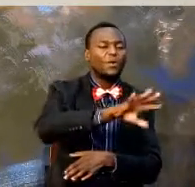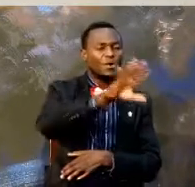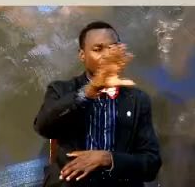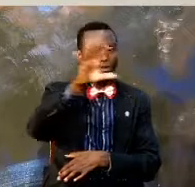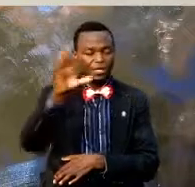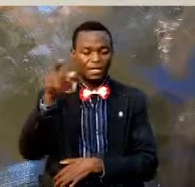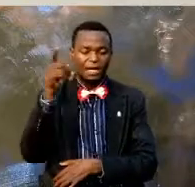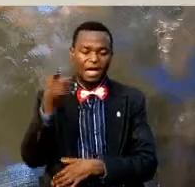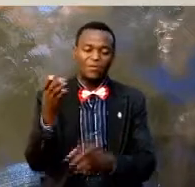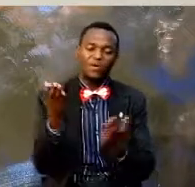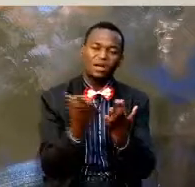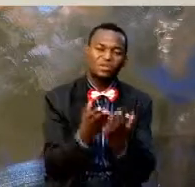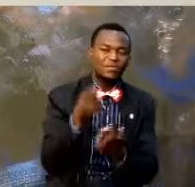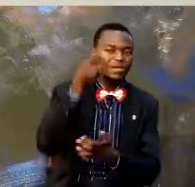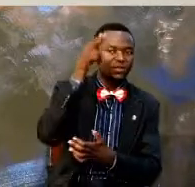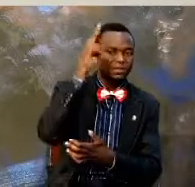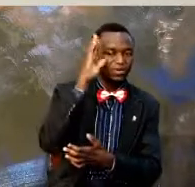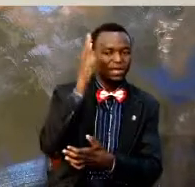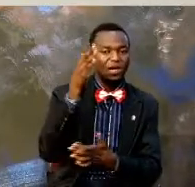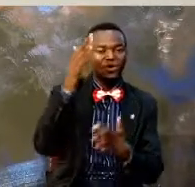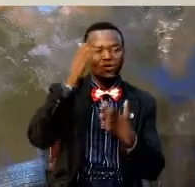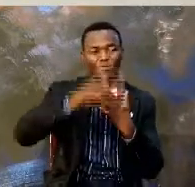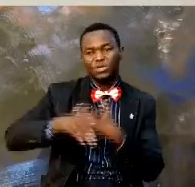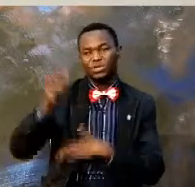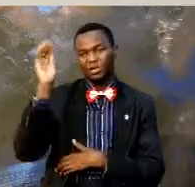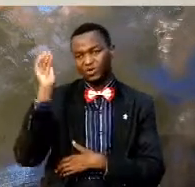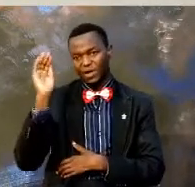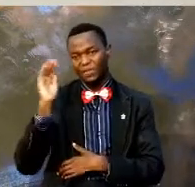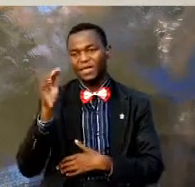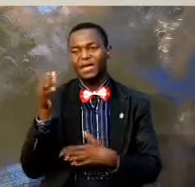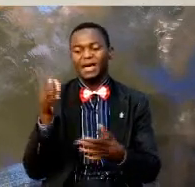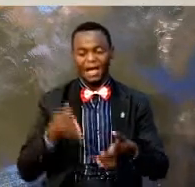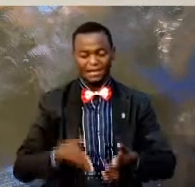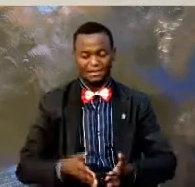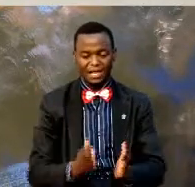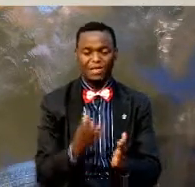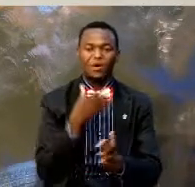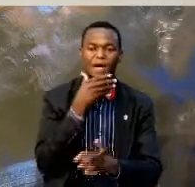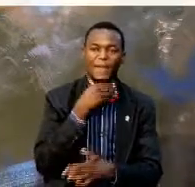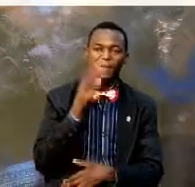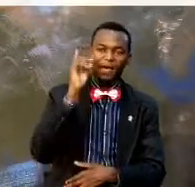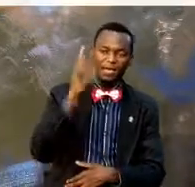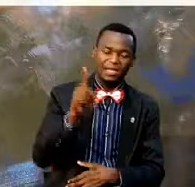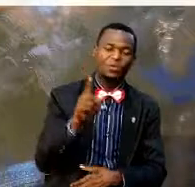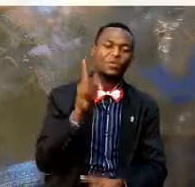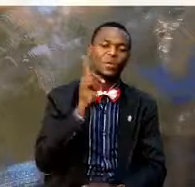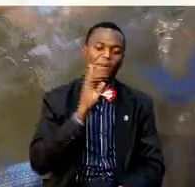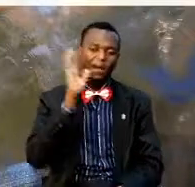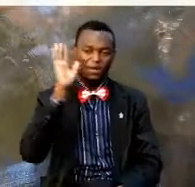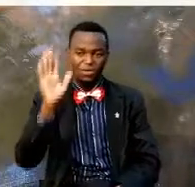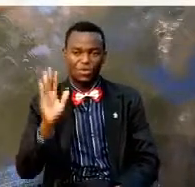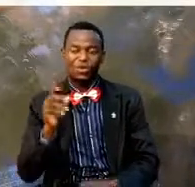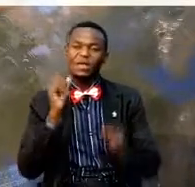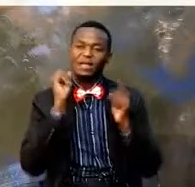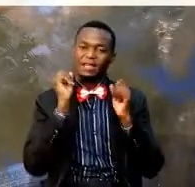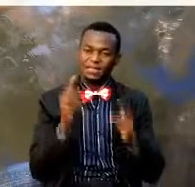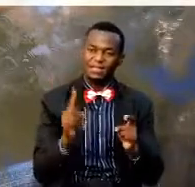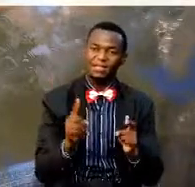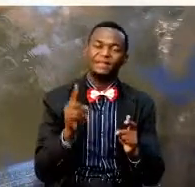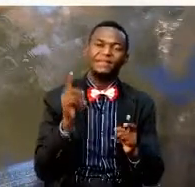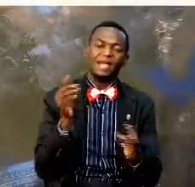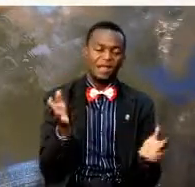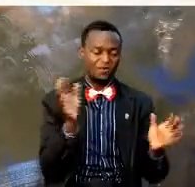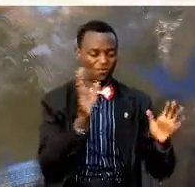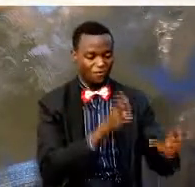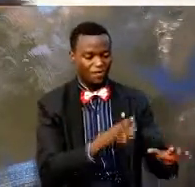hao utasoma historia yao, mwisho atakwambia alizaliwa, baba yake ni huyu, mama yake ni huyu, lakini